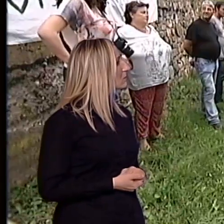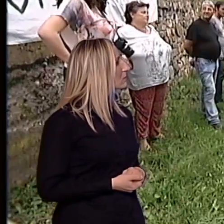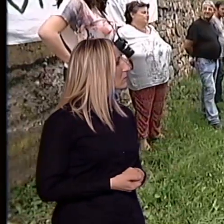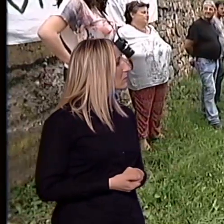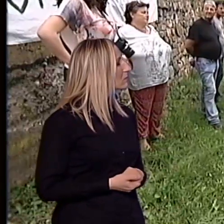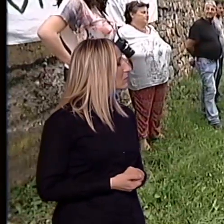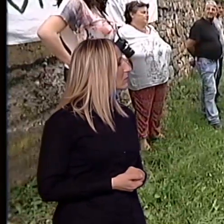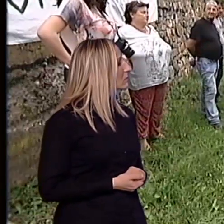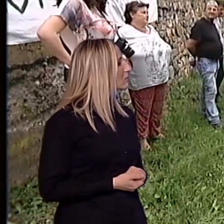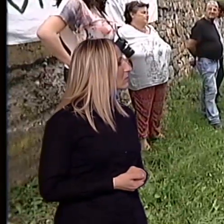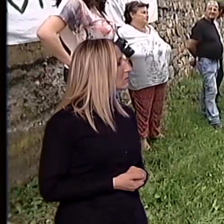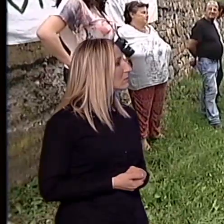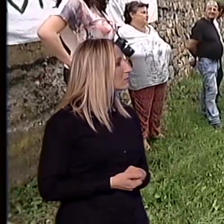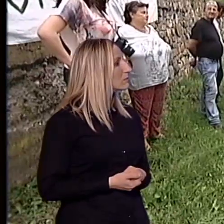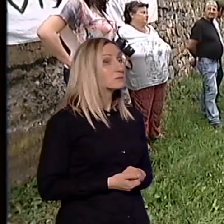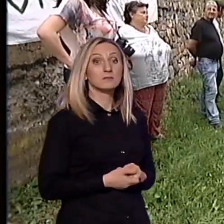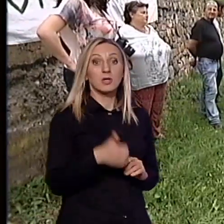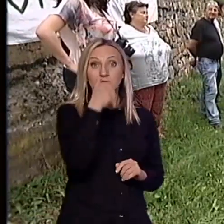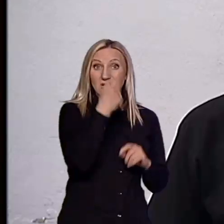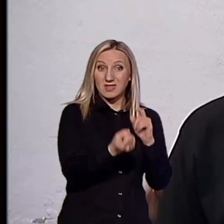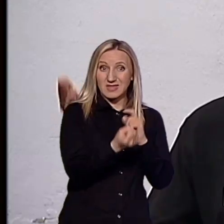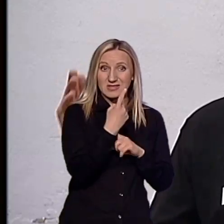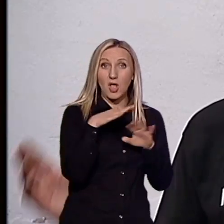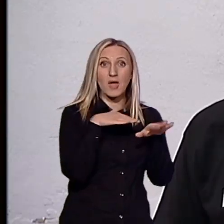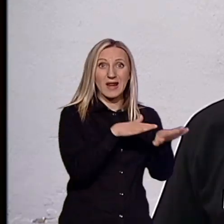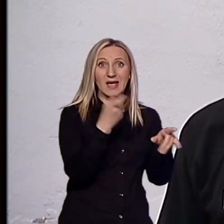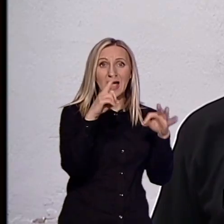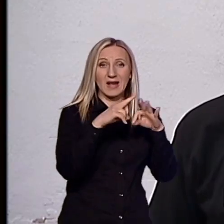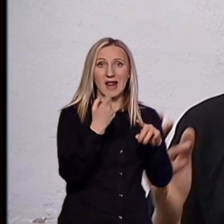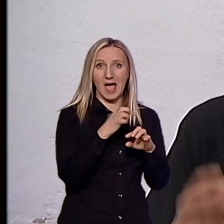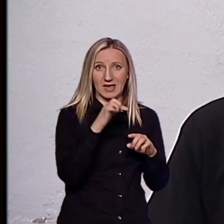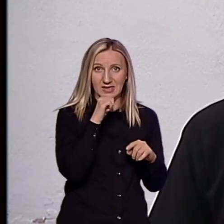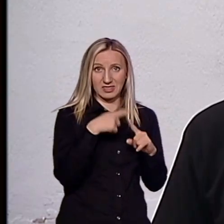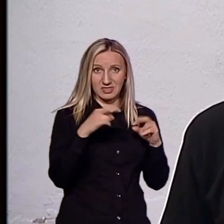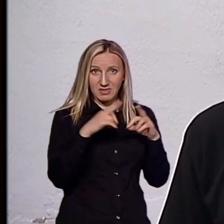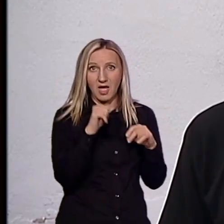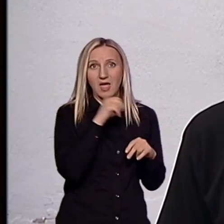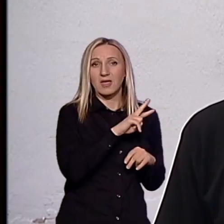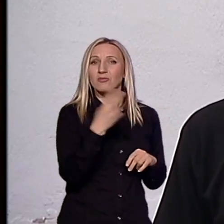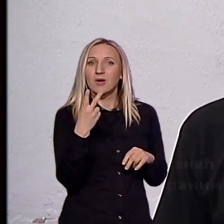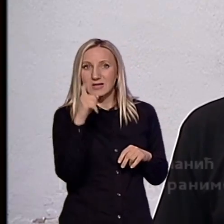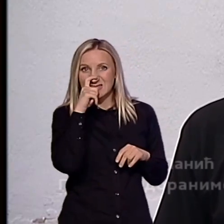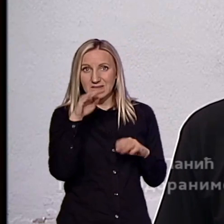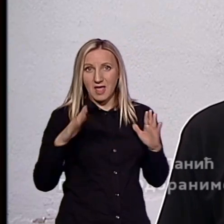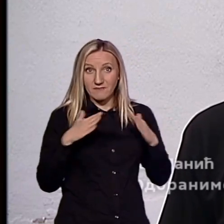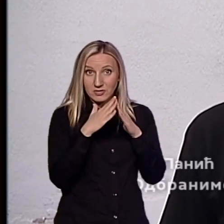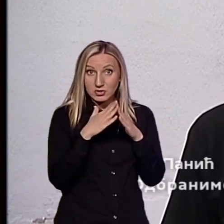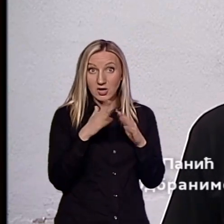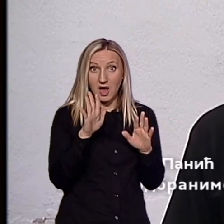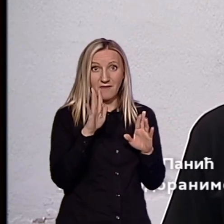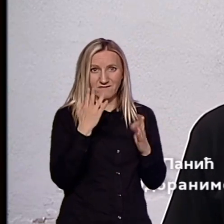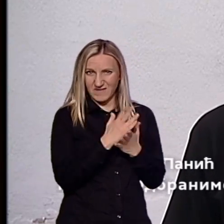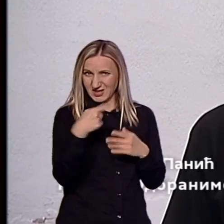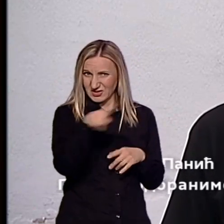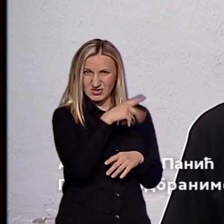Ono što se desilo na Rakitskoj reci i na Crnovrškoj i što ste svi imali prilike da vidite, ne bi smelo da se